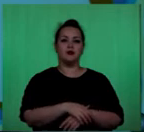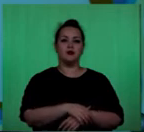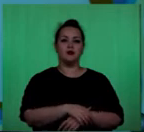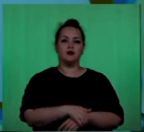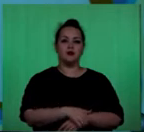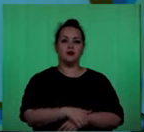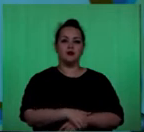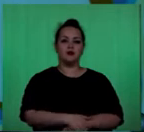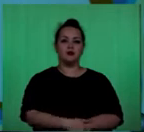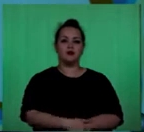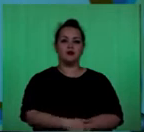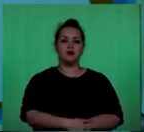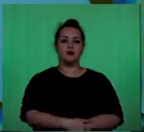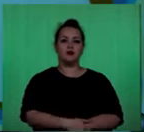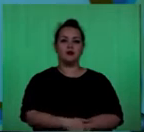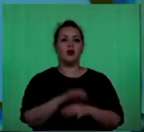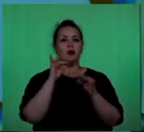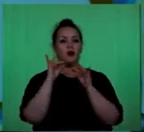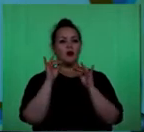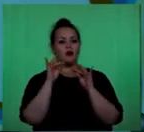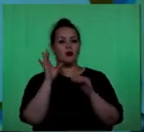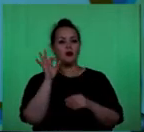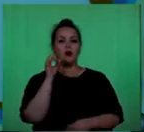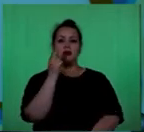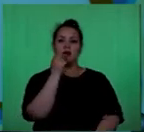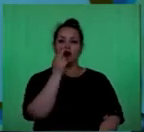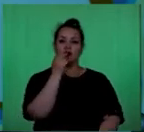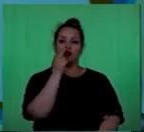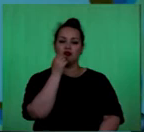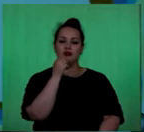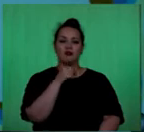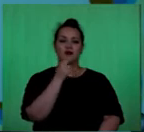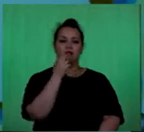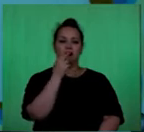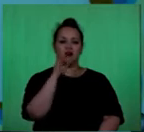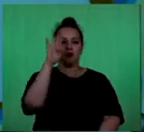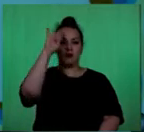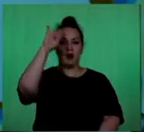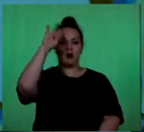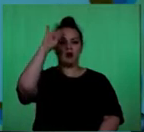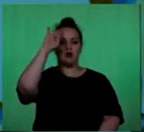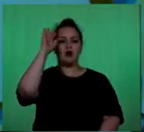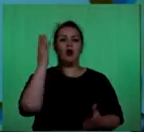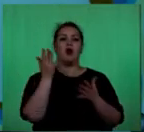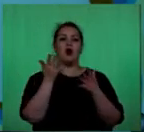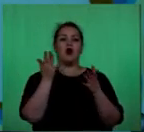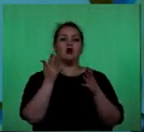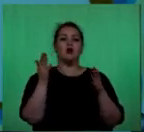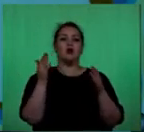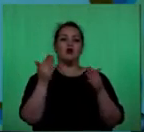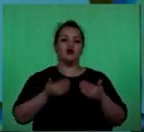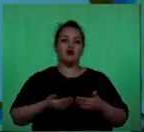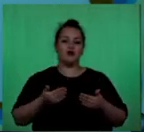теперь поговорим о малыше малыш мальчик который живет со своей